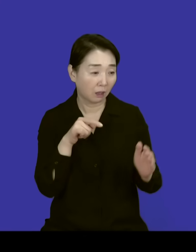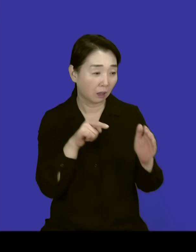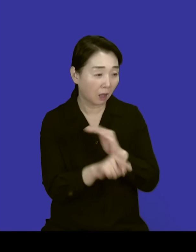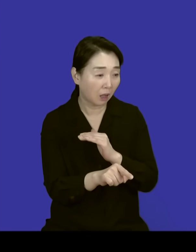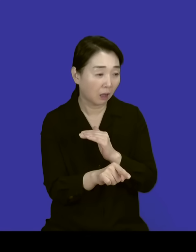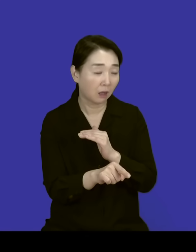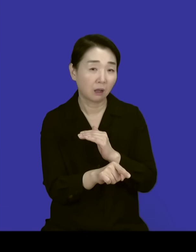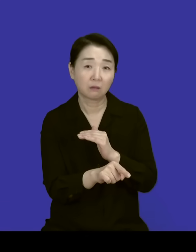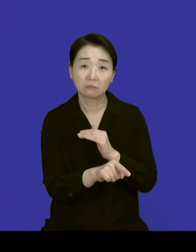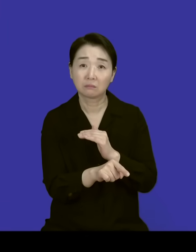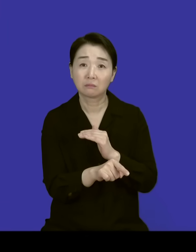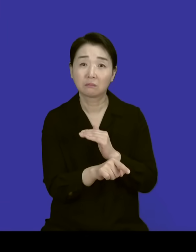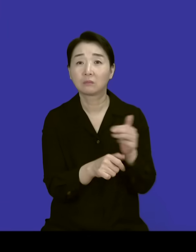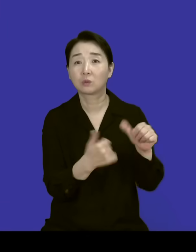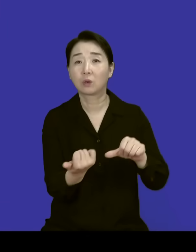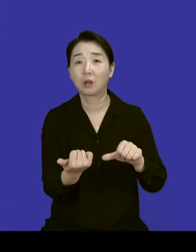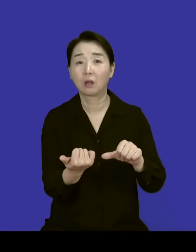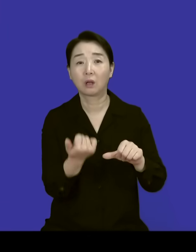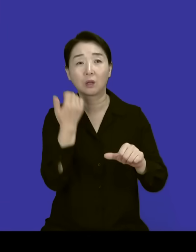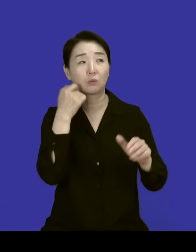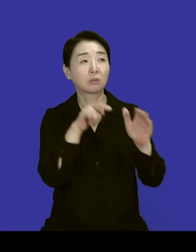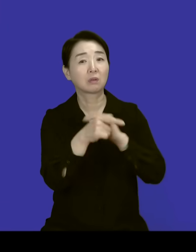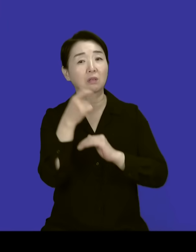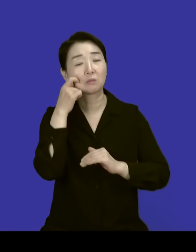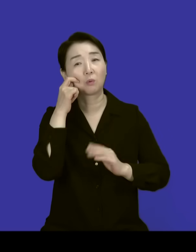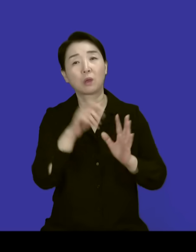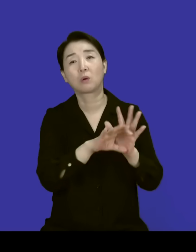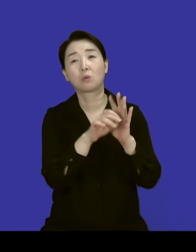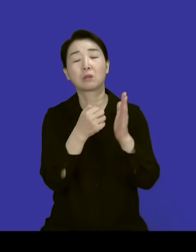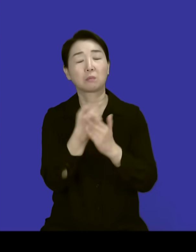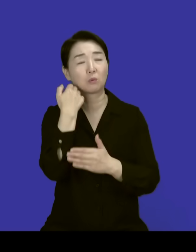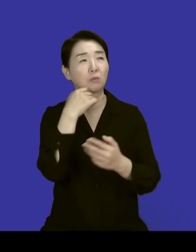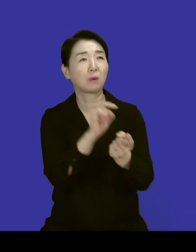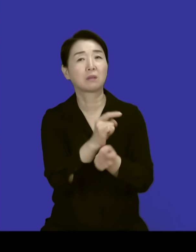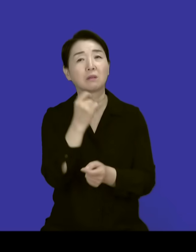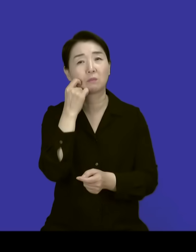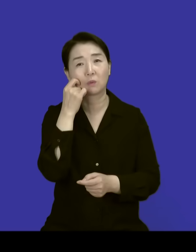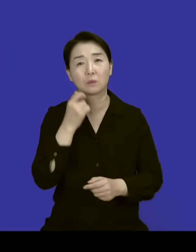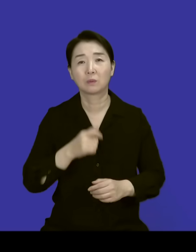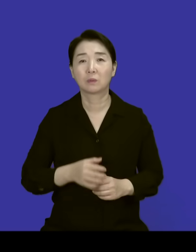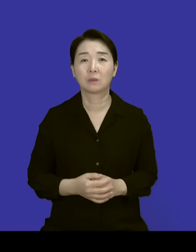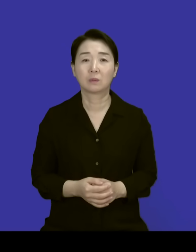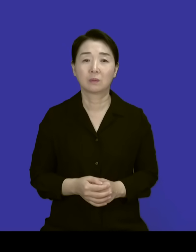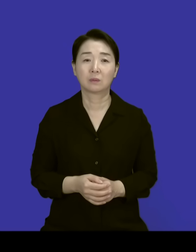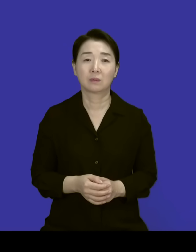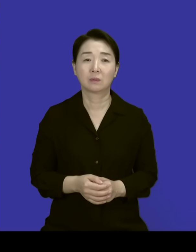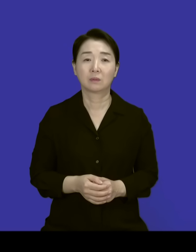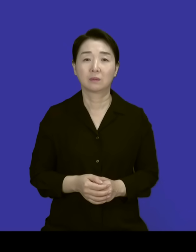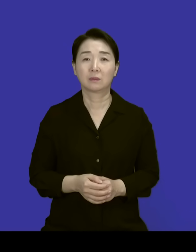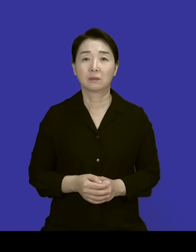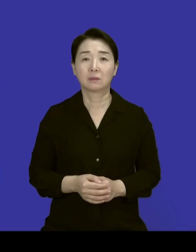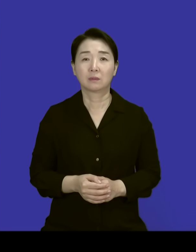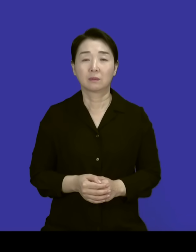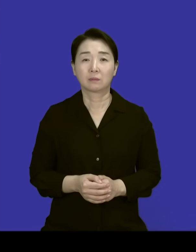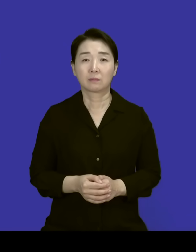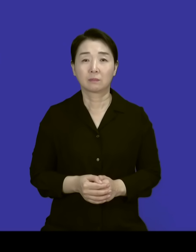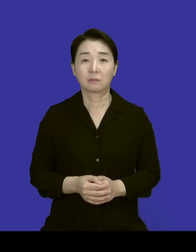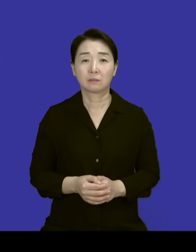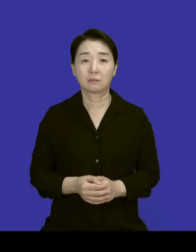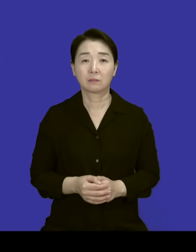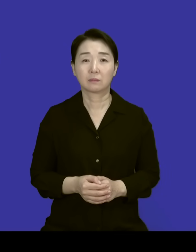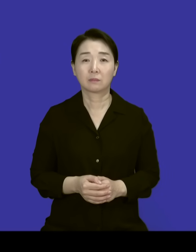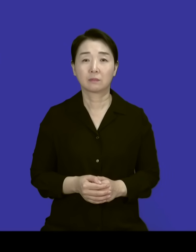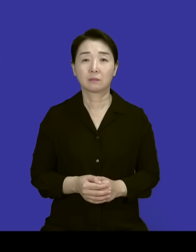돌아가셨다 그래가지고 아무것도 못 들어가게 하더라고요 그때 코로나 때문에 그렇죠. 병원에서. 네. 그래가지고